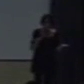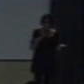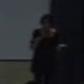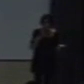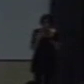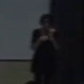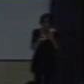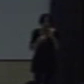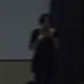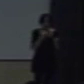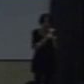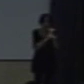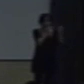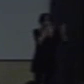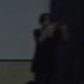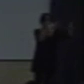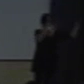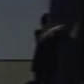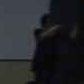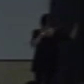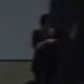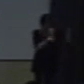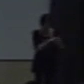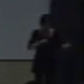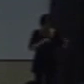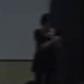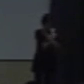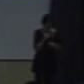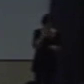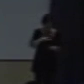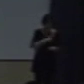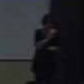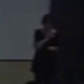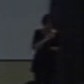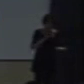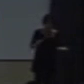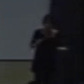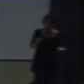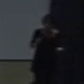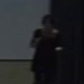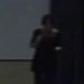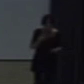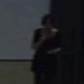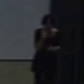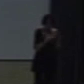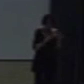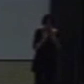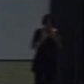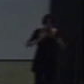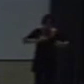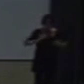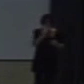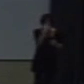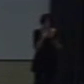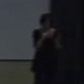foto lligui amb el titular, llavors en posen una altra. I aquí diu, doncs les que no t'agradin no les enviïs. Però és que hi ha diferents tipus d'imatge, i sovint